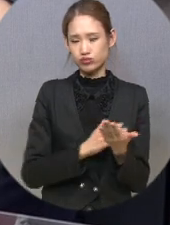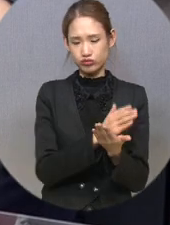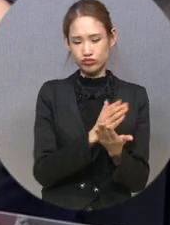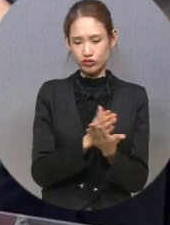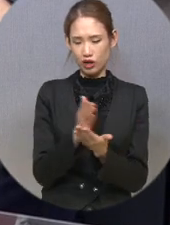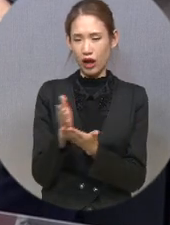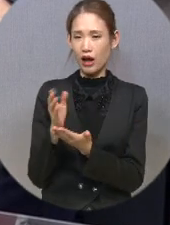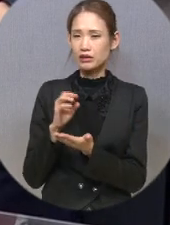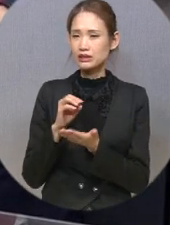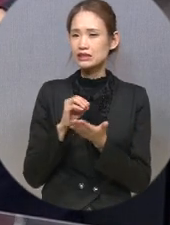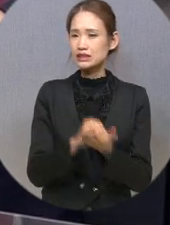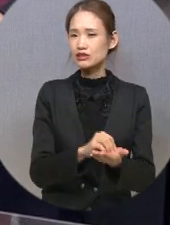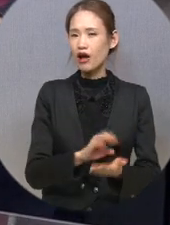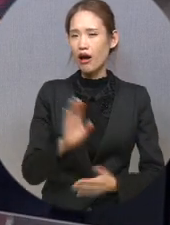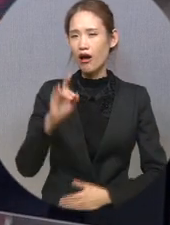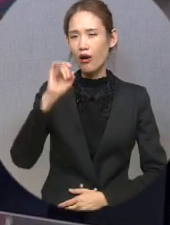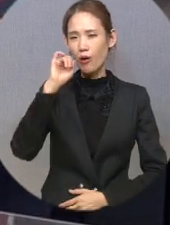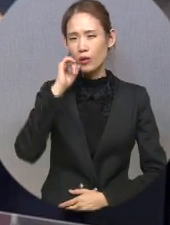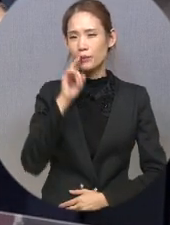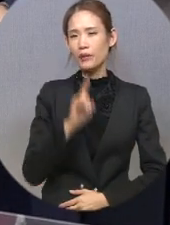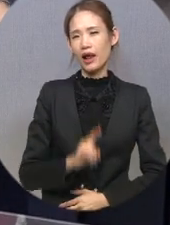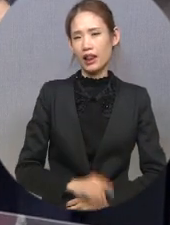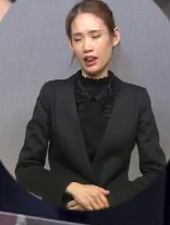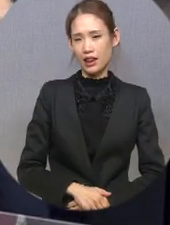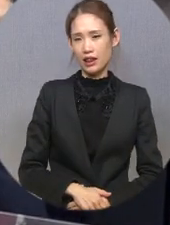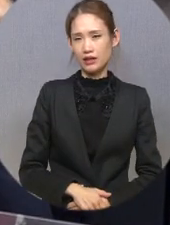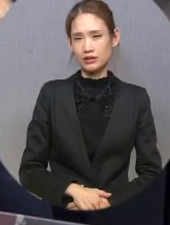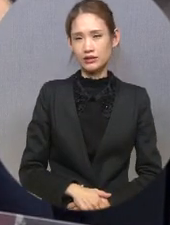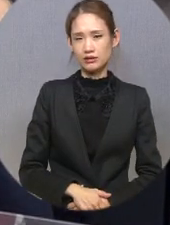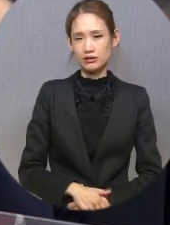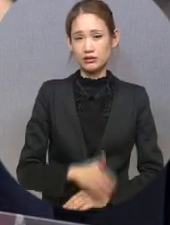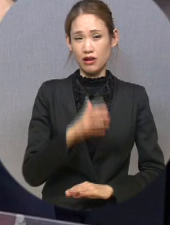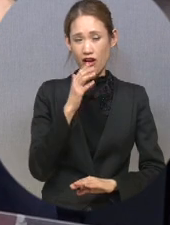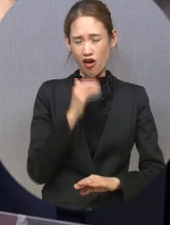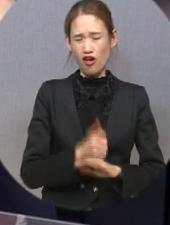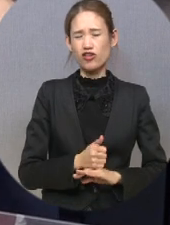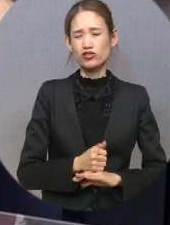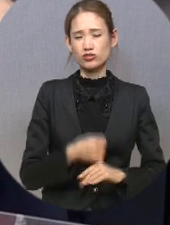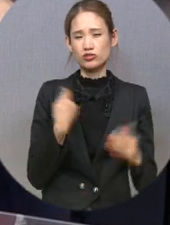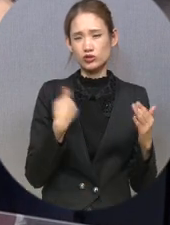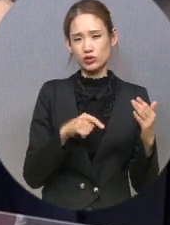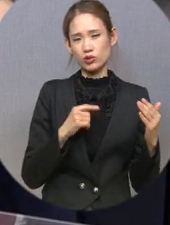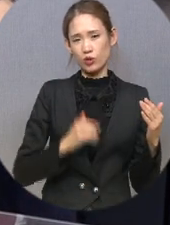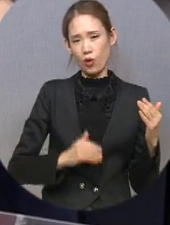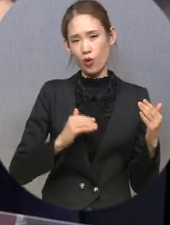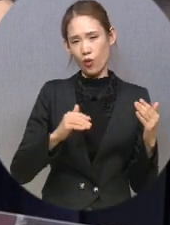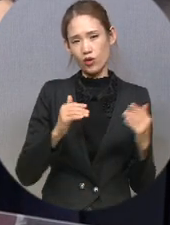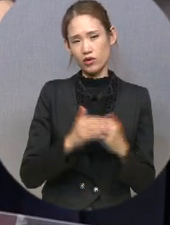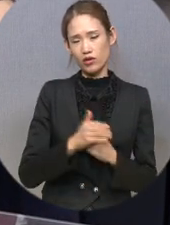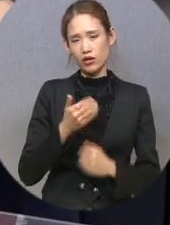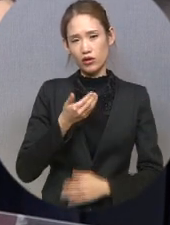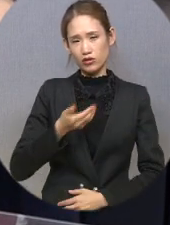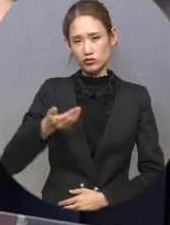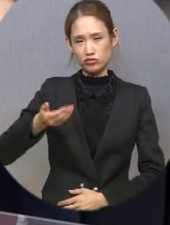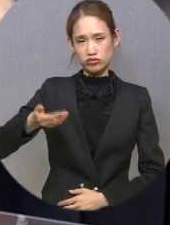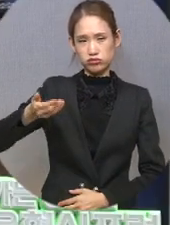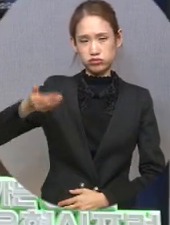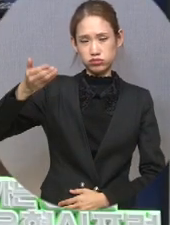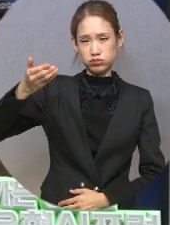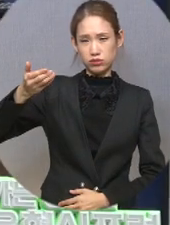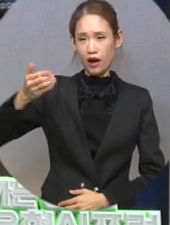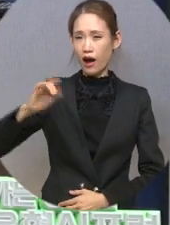어렵다는 뜻도 되겠네요. 예, 그렇습니다. 그러면 결국은 교육과정이 너무 수준이 높아서 그런 건 아닐까요?